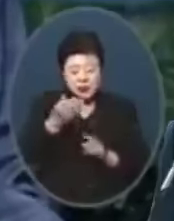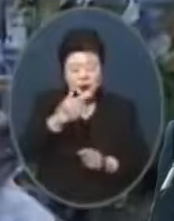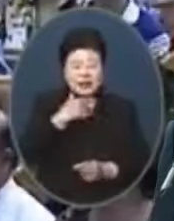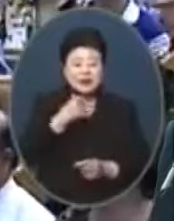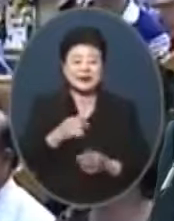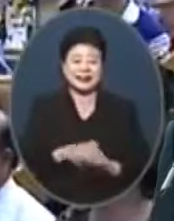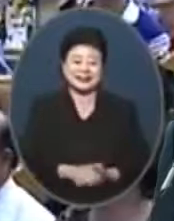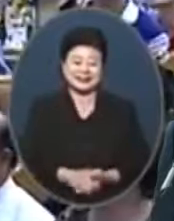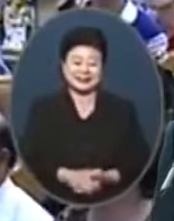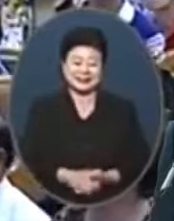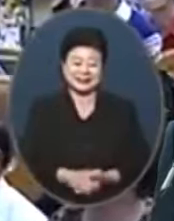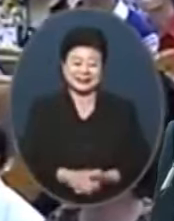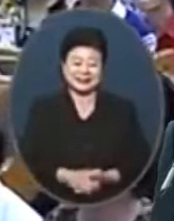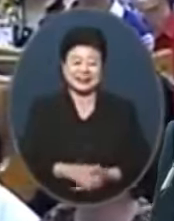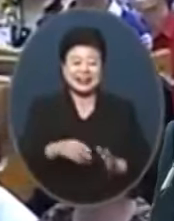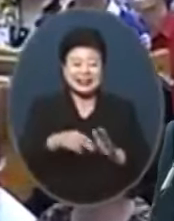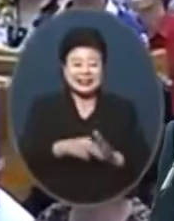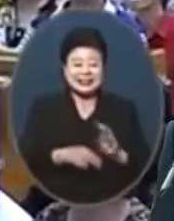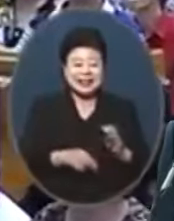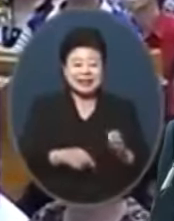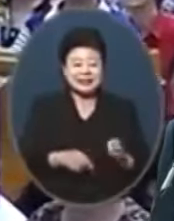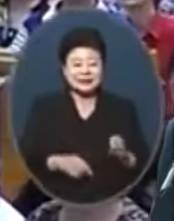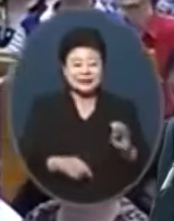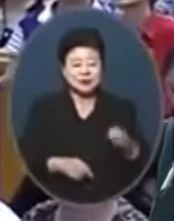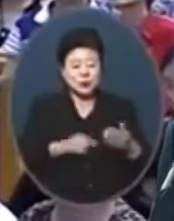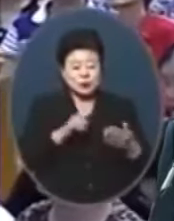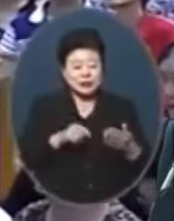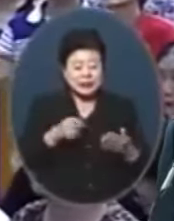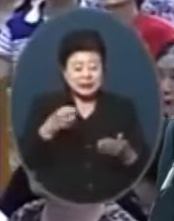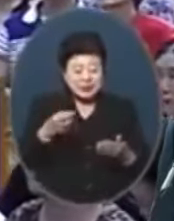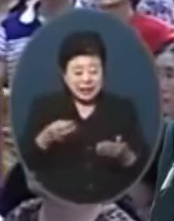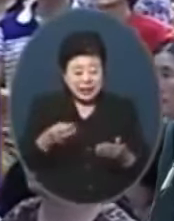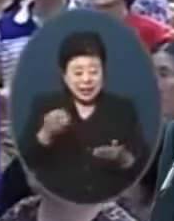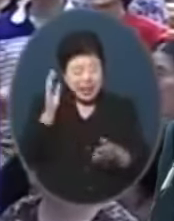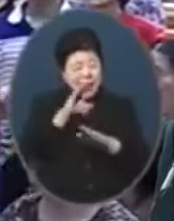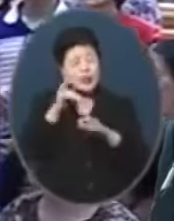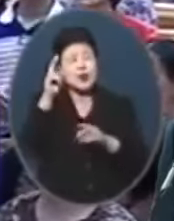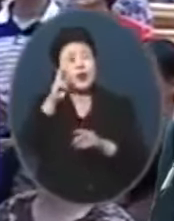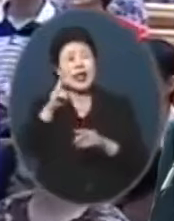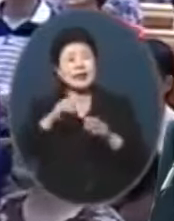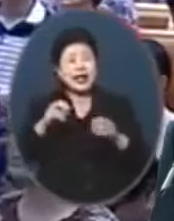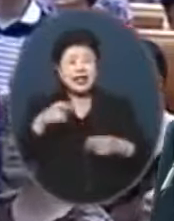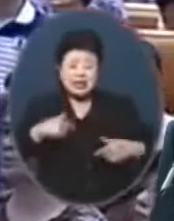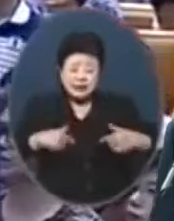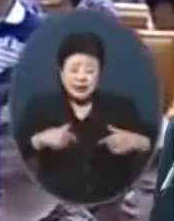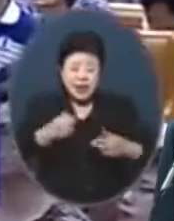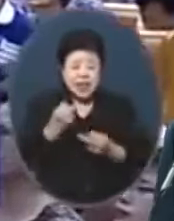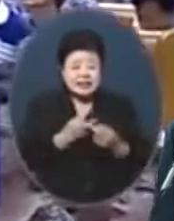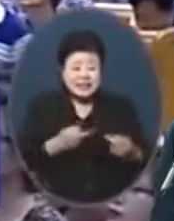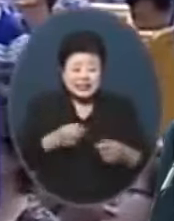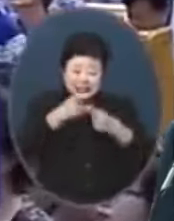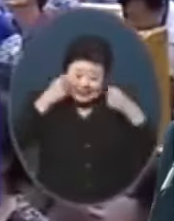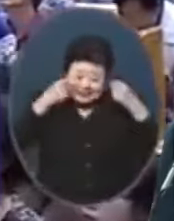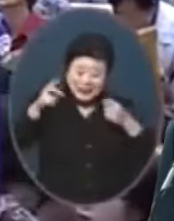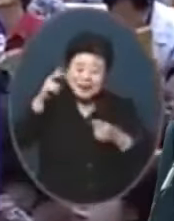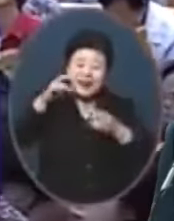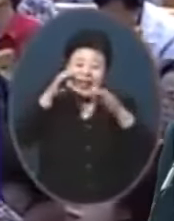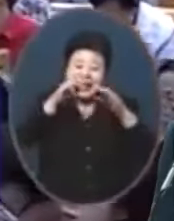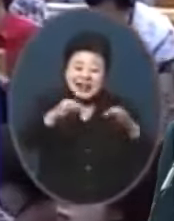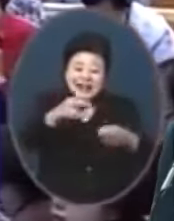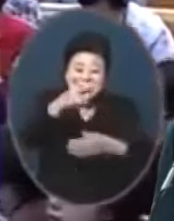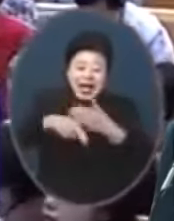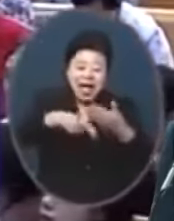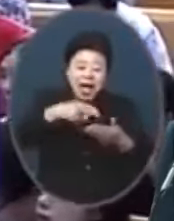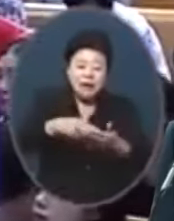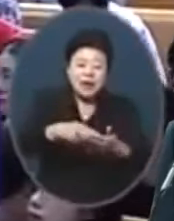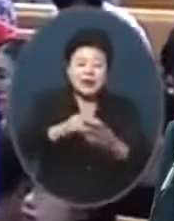것입니다. 이사야 49장 14절 하늘이여 노래하라 땅이여 기뻐하라 산들이여 즐거이 노래하라